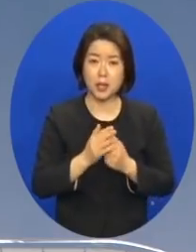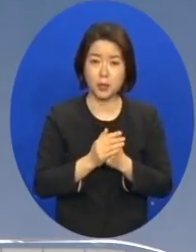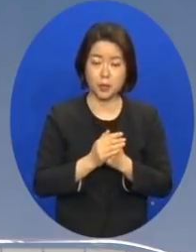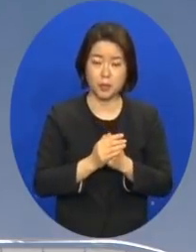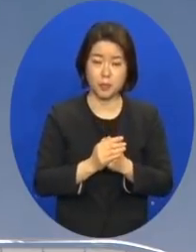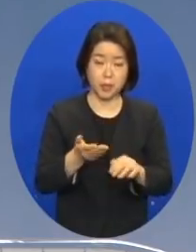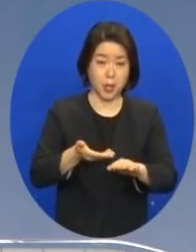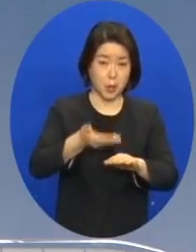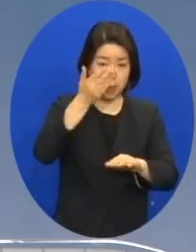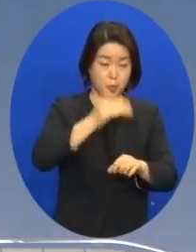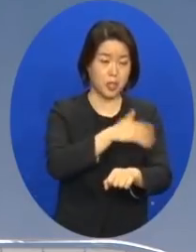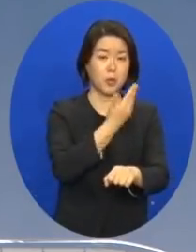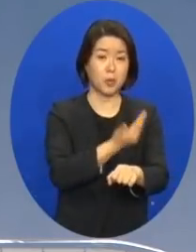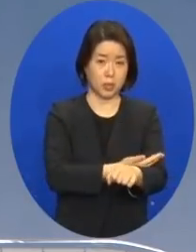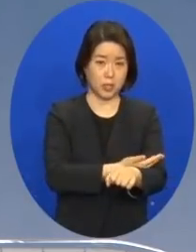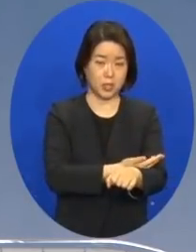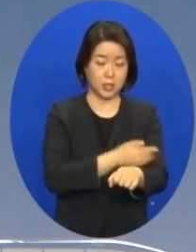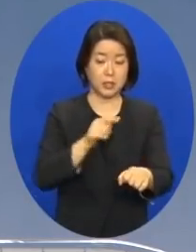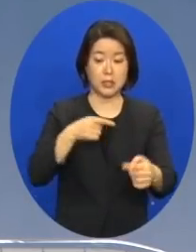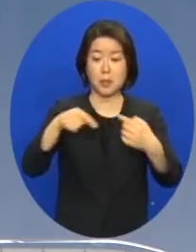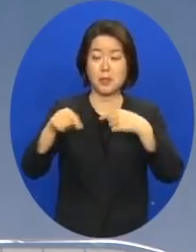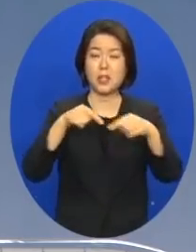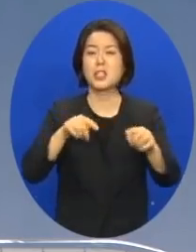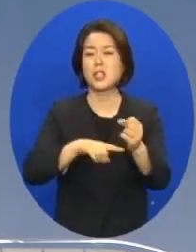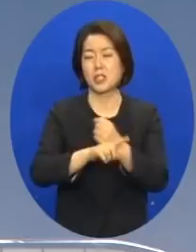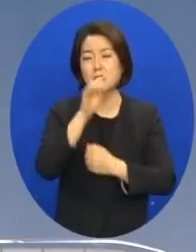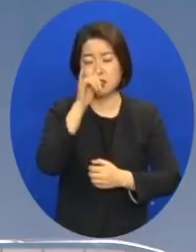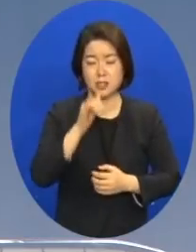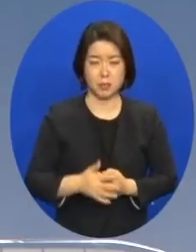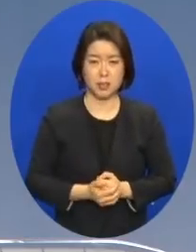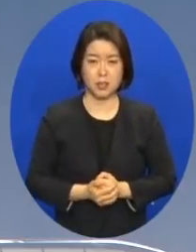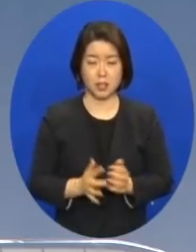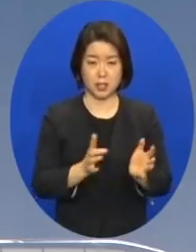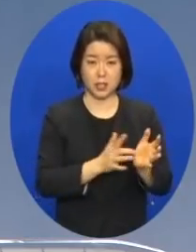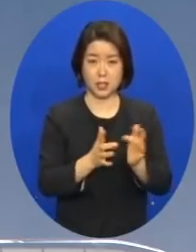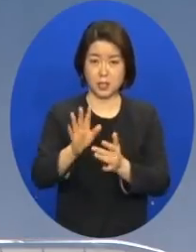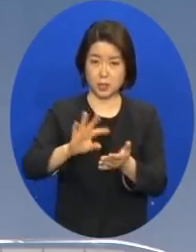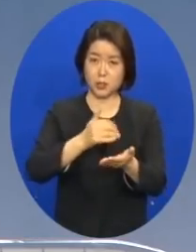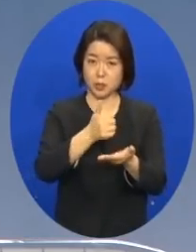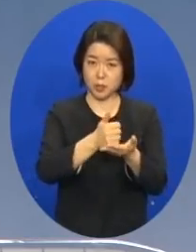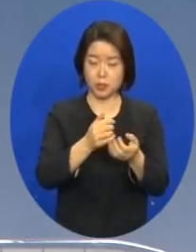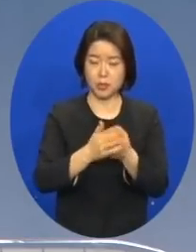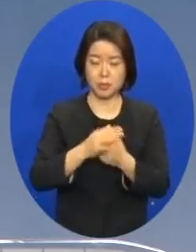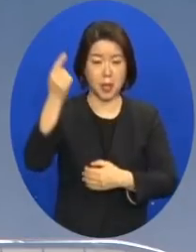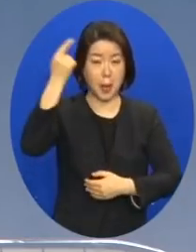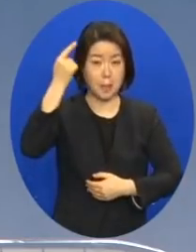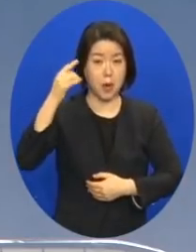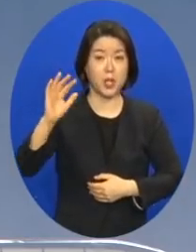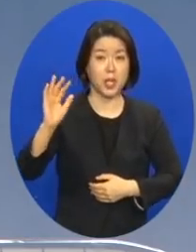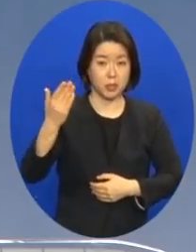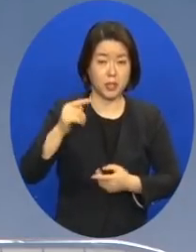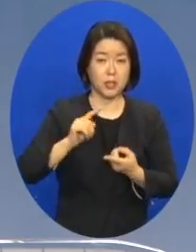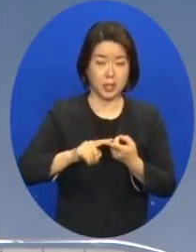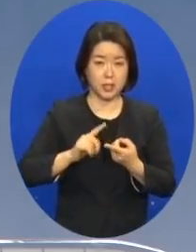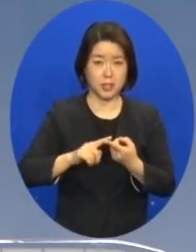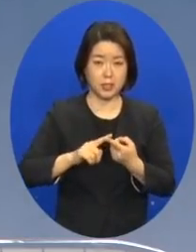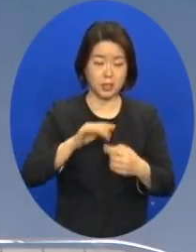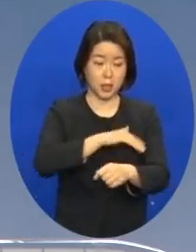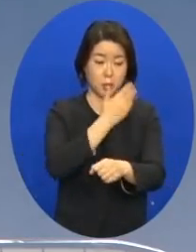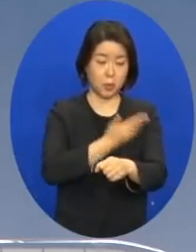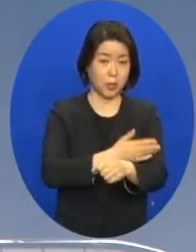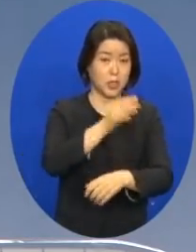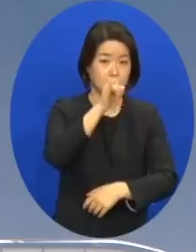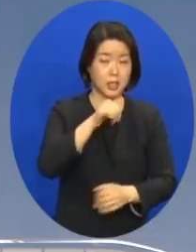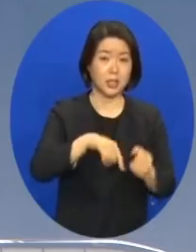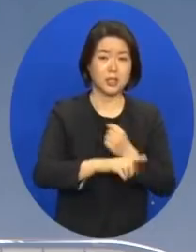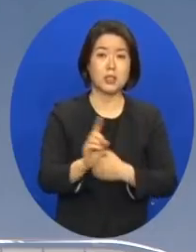위의 권위, 다스린다는 뜻입니다. 예수 그리스도께서 이 머리가 된다는 것, 권위가 있다는